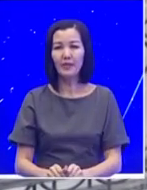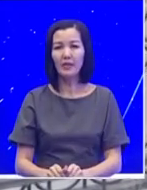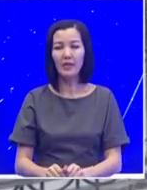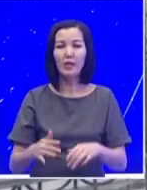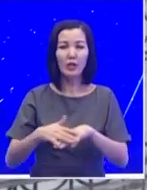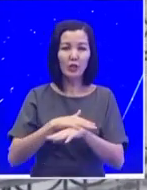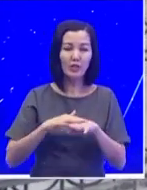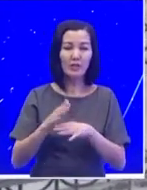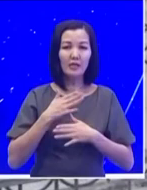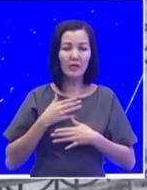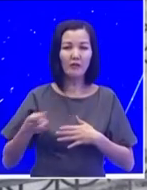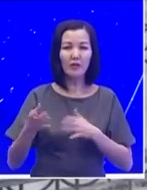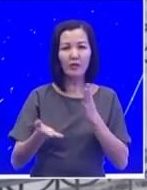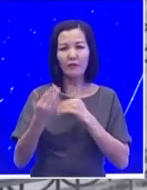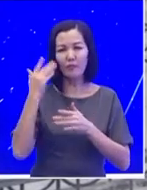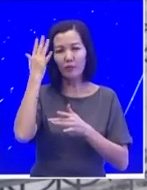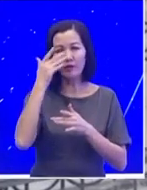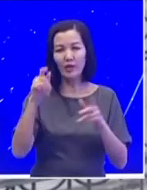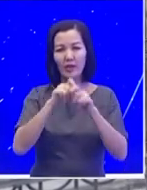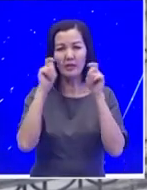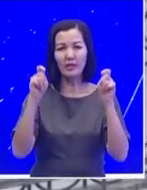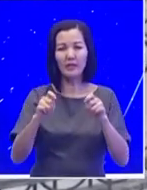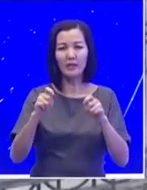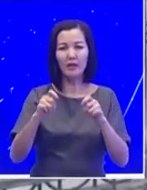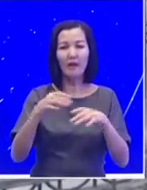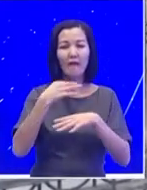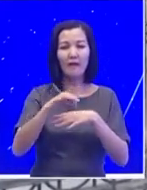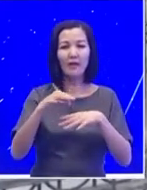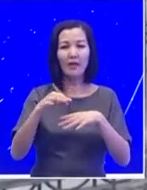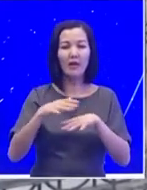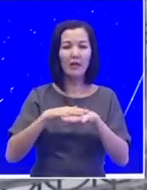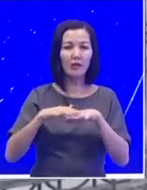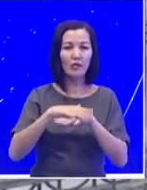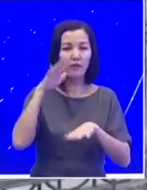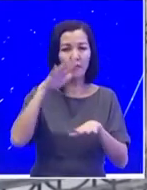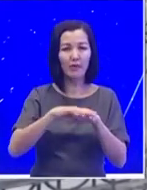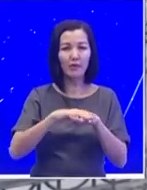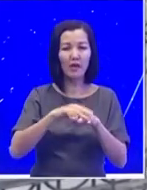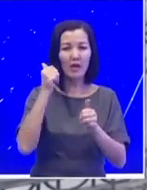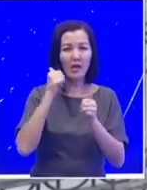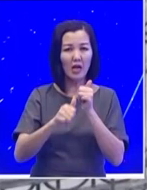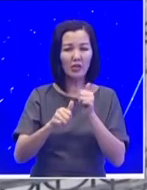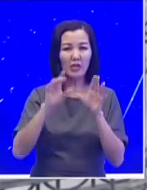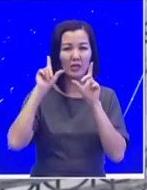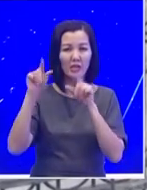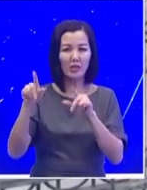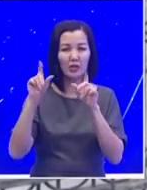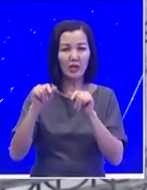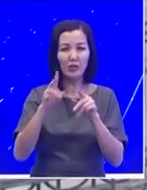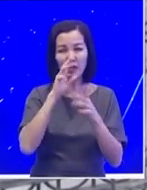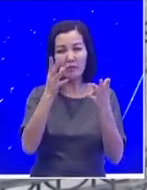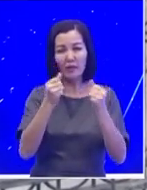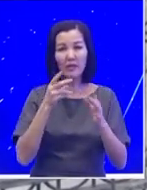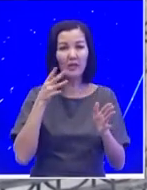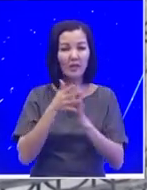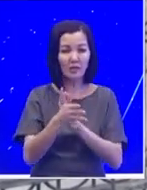Жители нашего района уже давно мечтают об открытии филиала Народного банка. Постоянно ездить в другой район, чтобы получить зарплату, затратно.